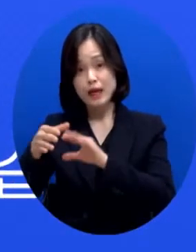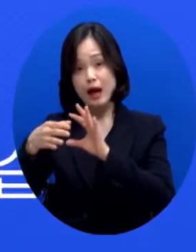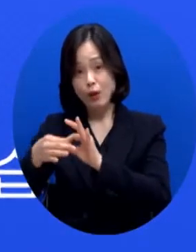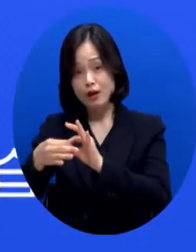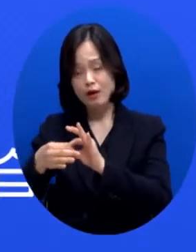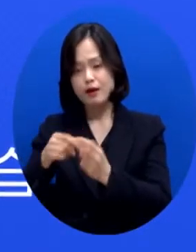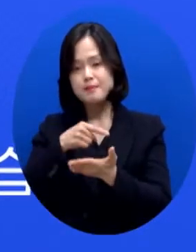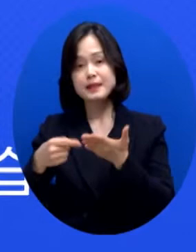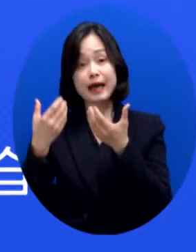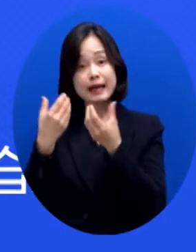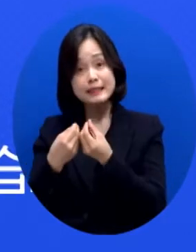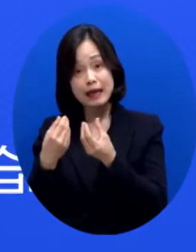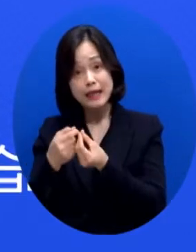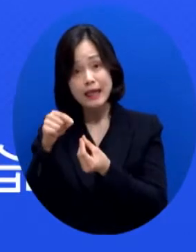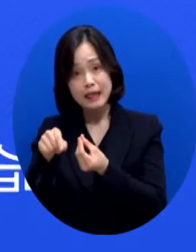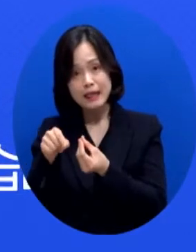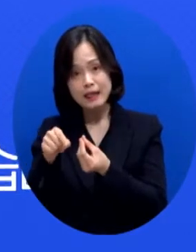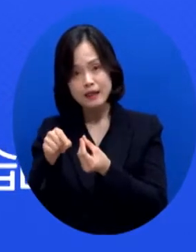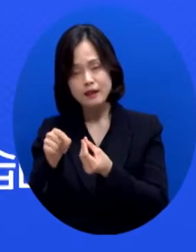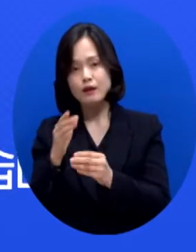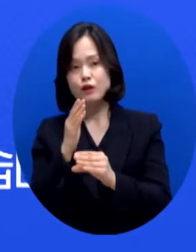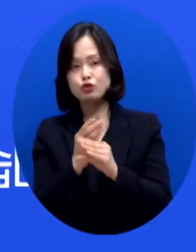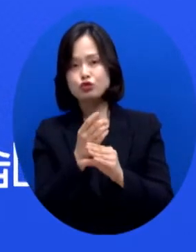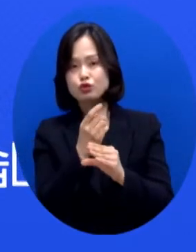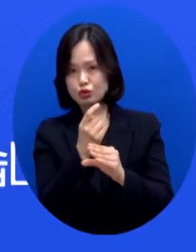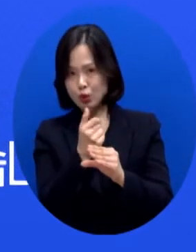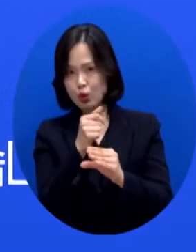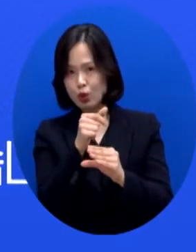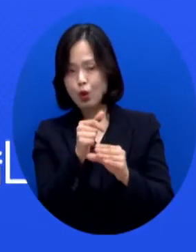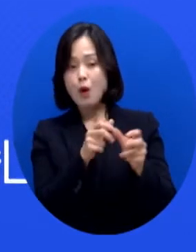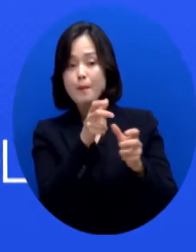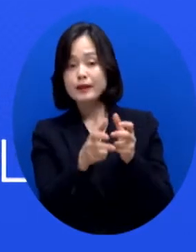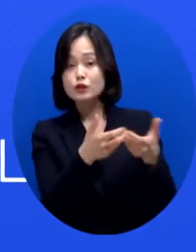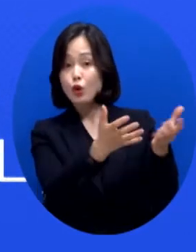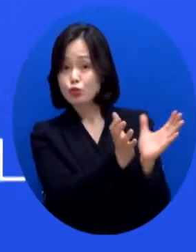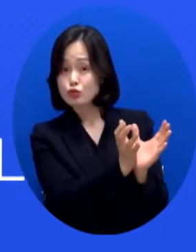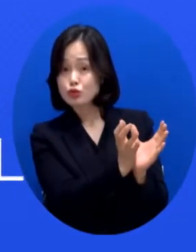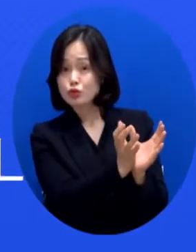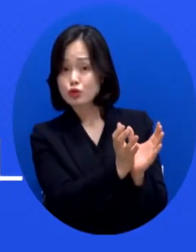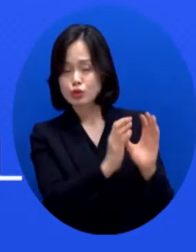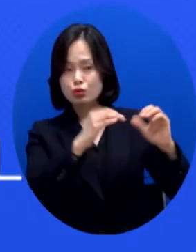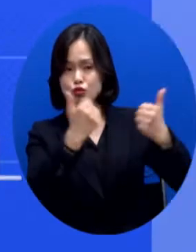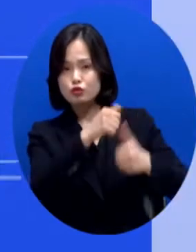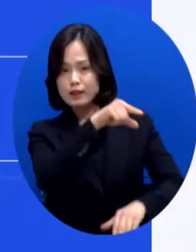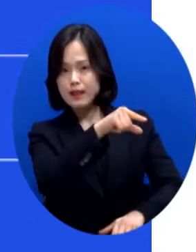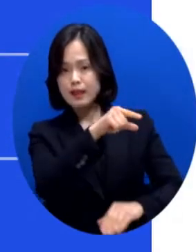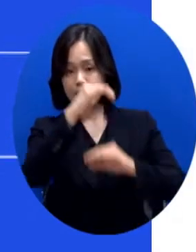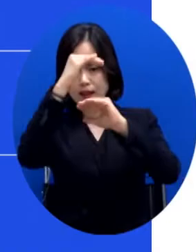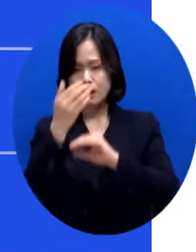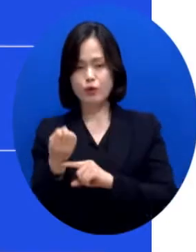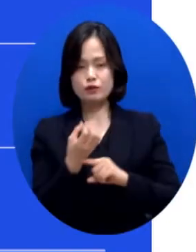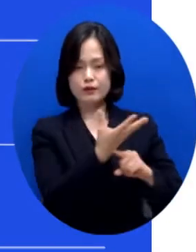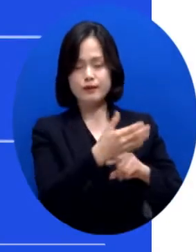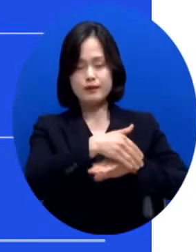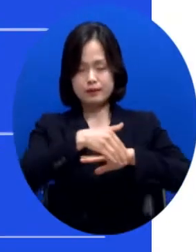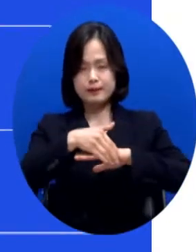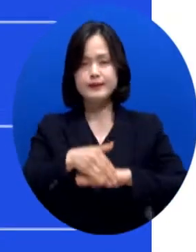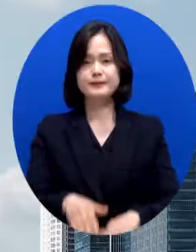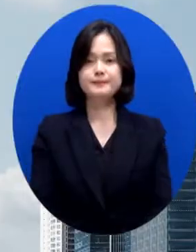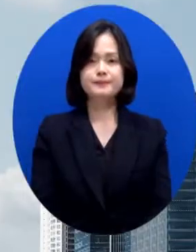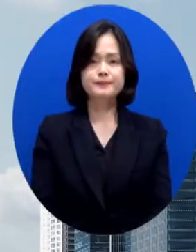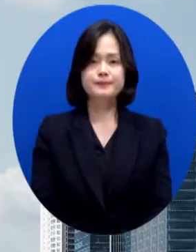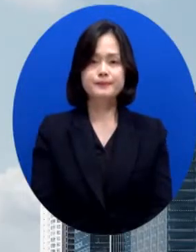사례를 중고차 시장 개방과 관련된 주무부처인 중소벤처기업 후와 국회에 전달할 계획입니다